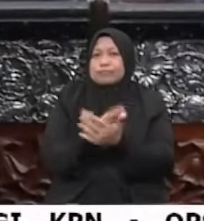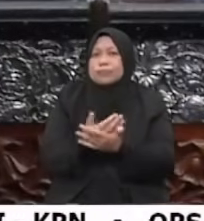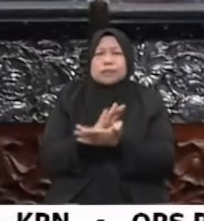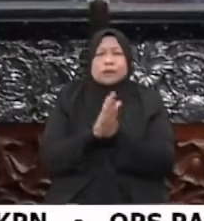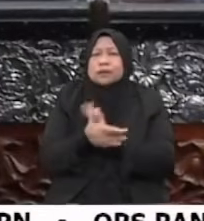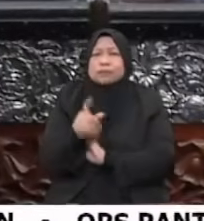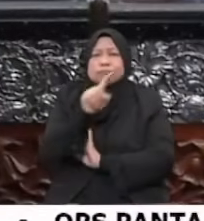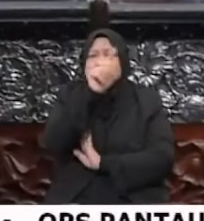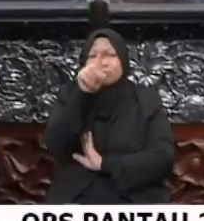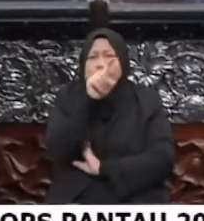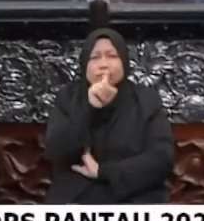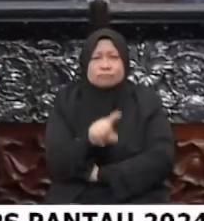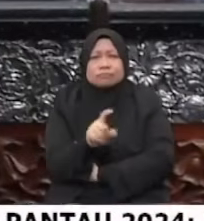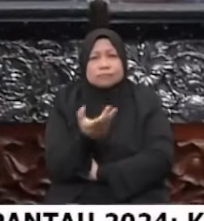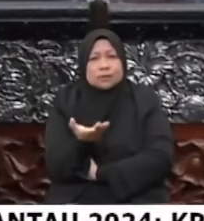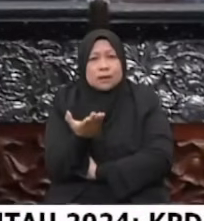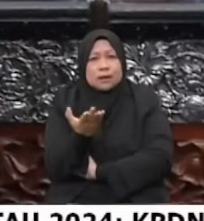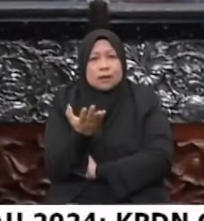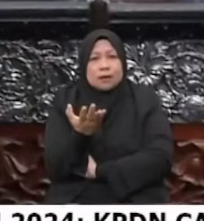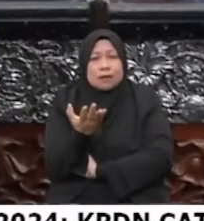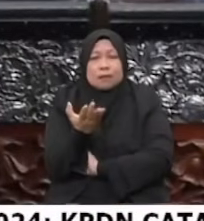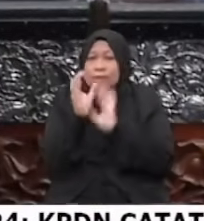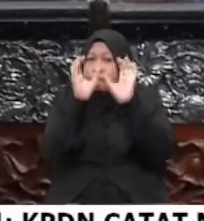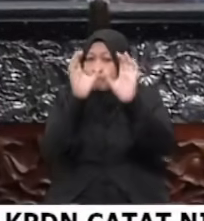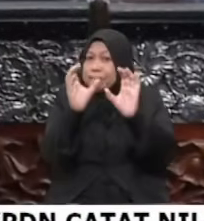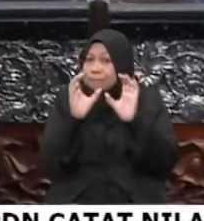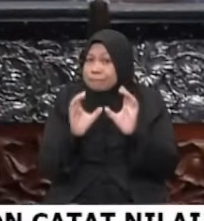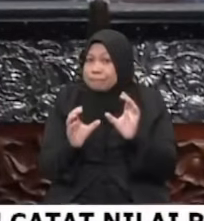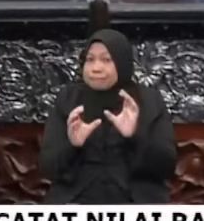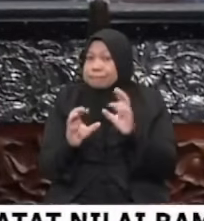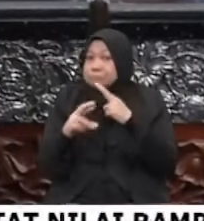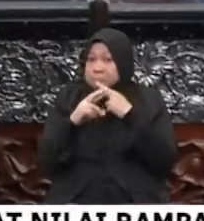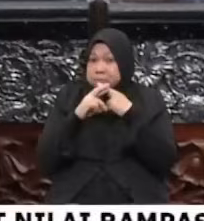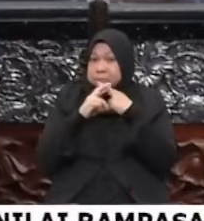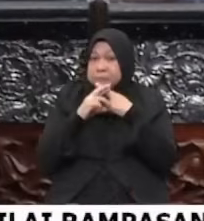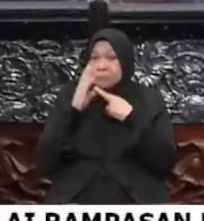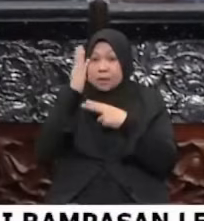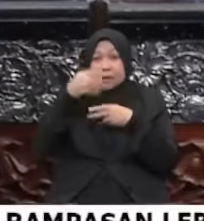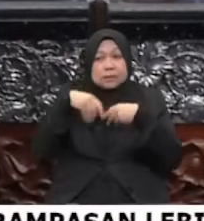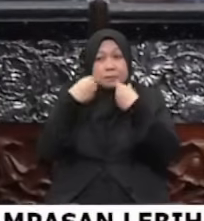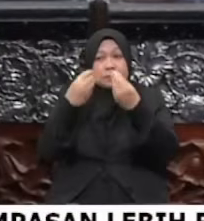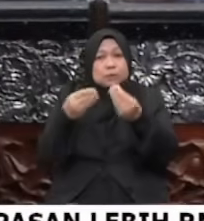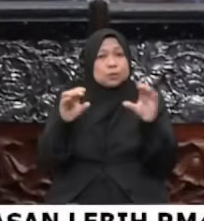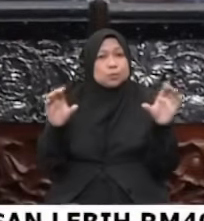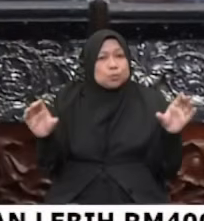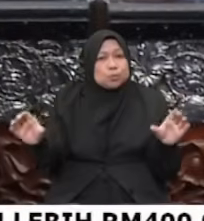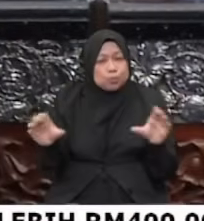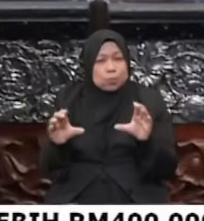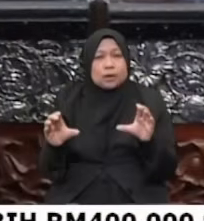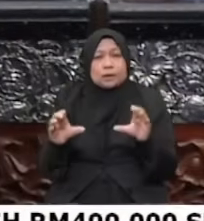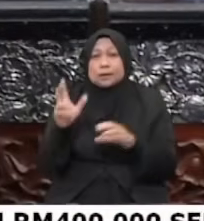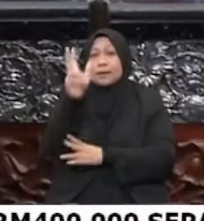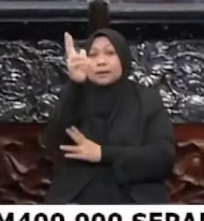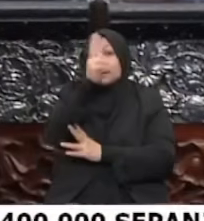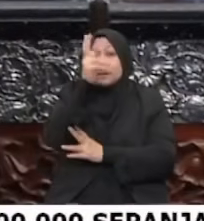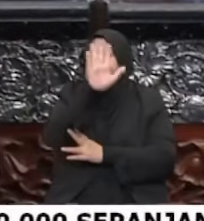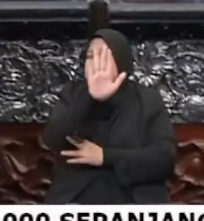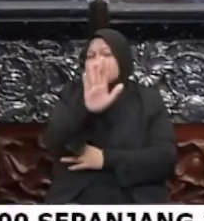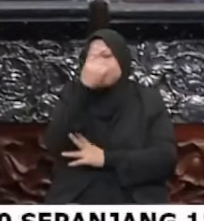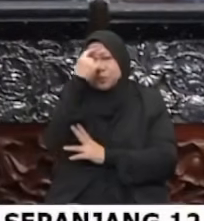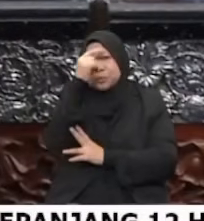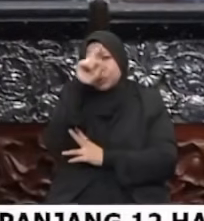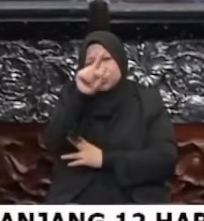jadi Apakah formula yang hendak diberikan nak dibuat oleh kerajaan